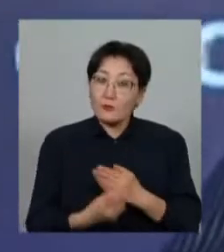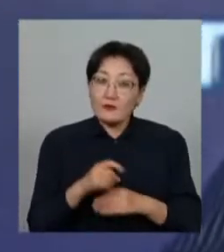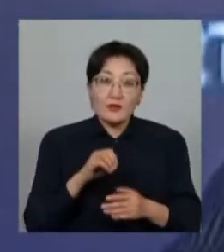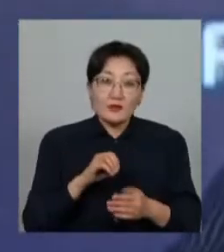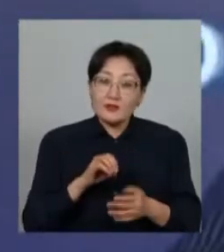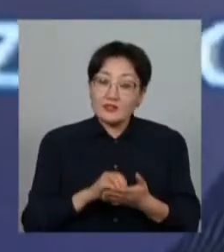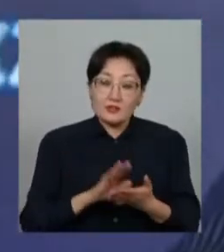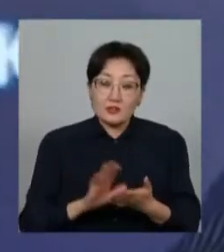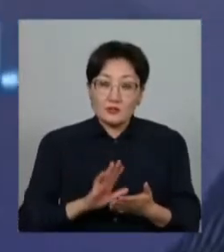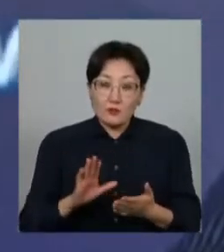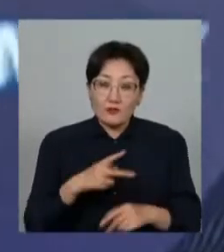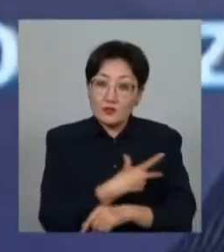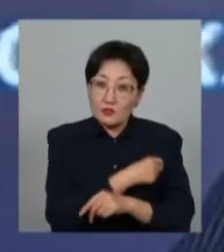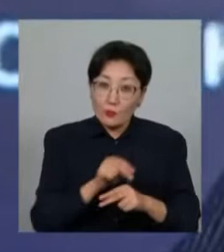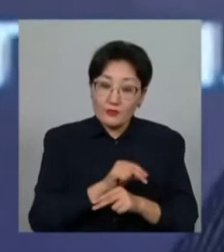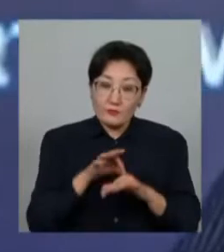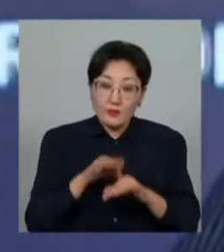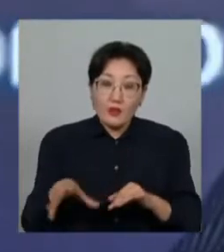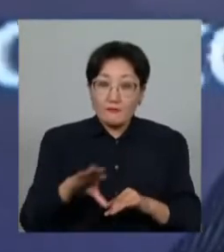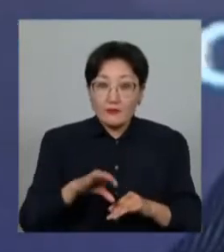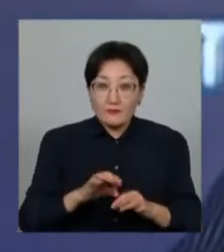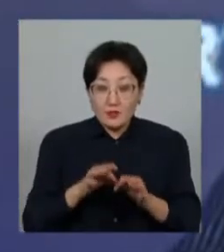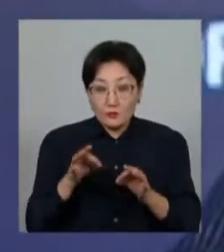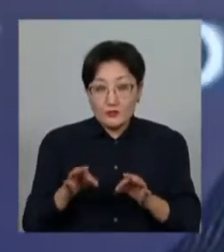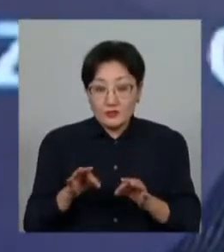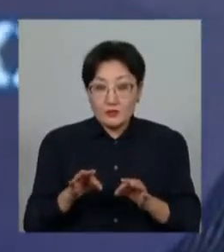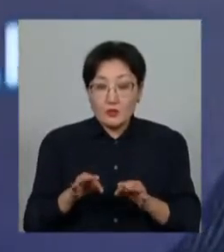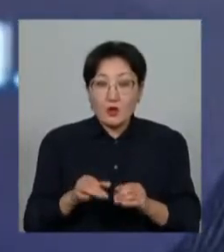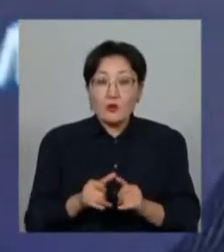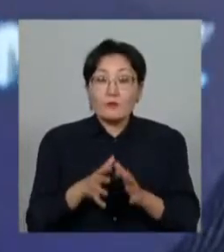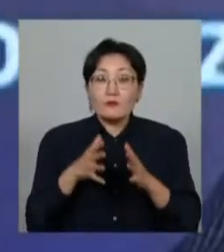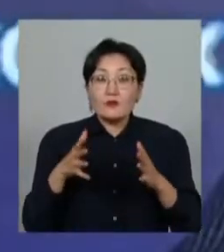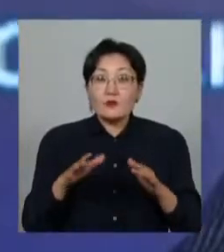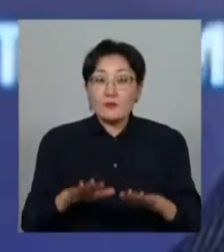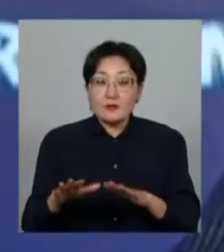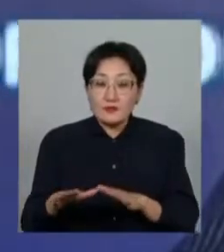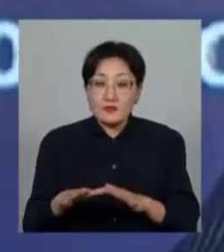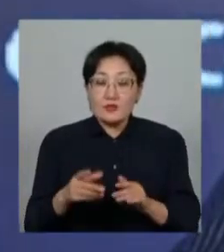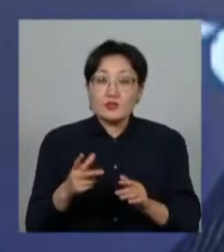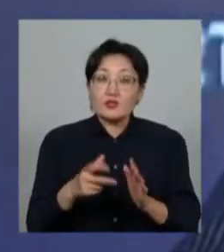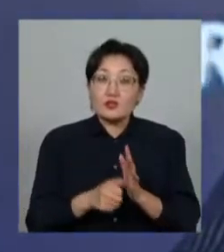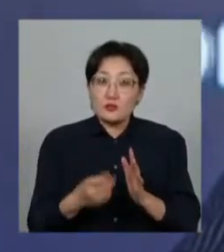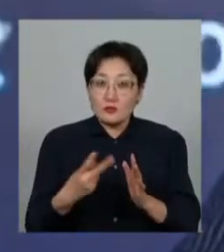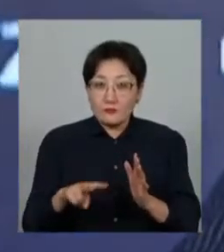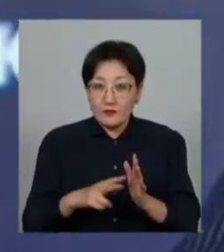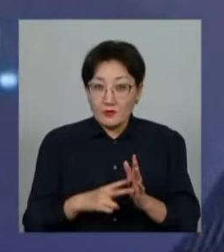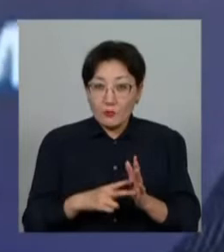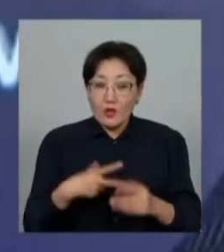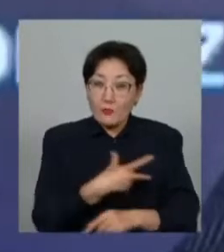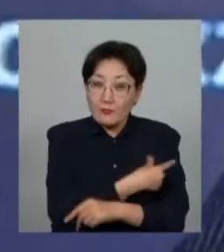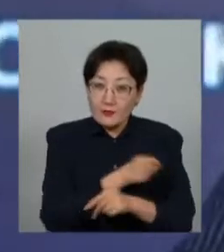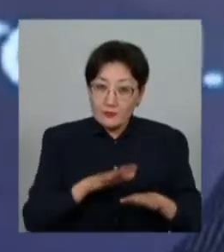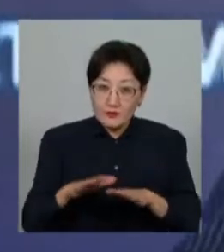зарегистрировано. Вакцинация проводится во всех регионах. Развернуто 628 прививочных пунктов. Из них в настоящее